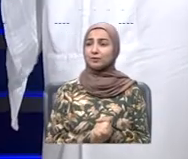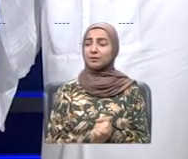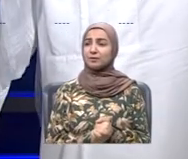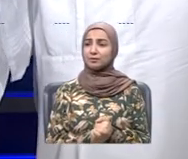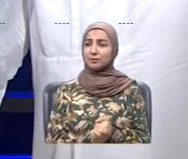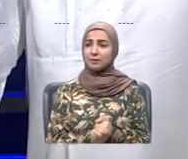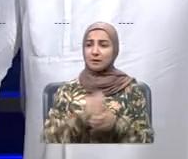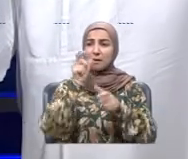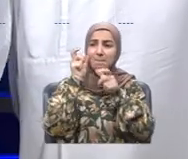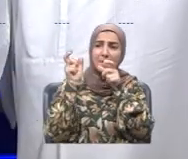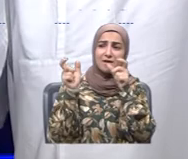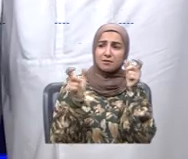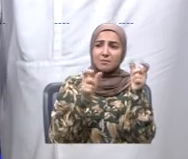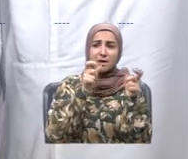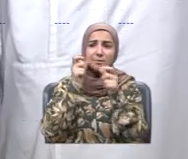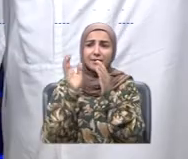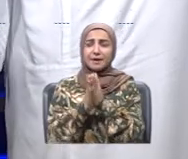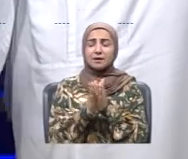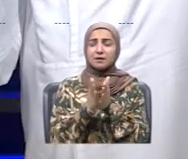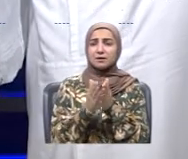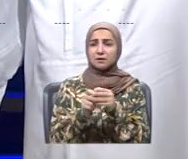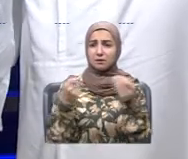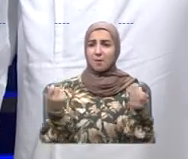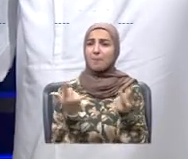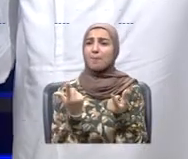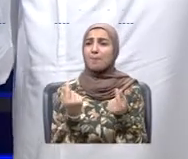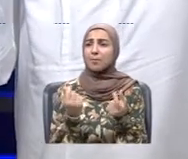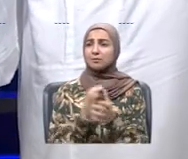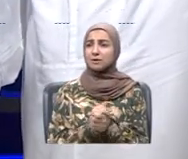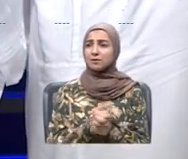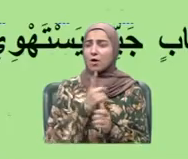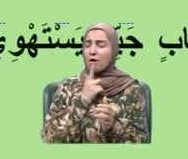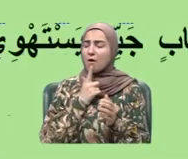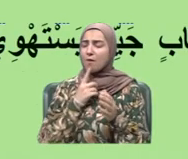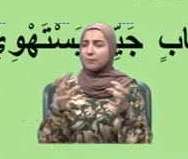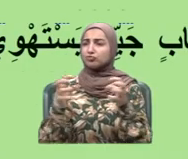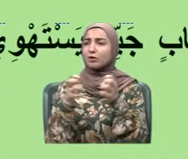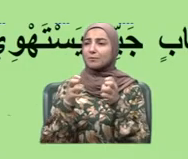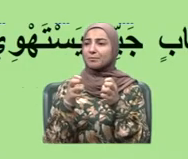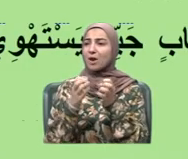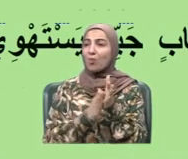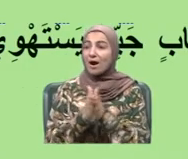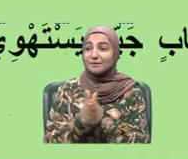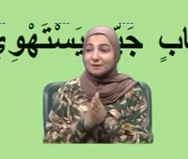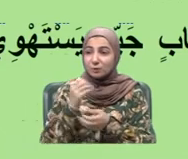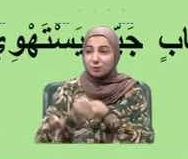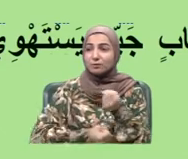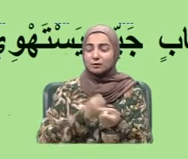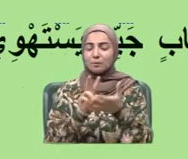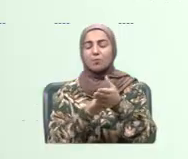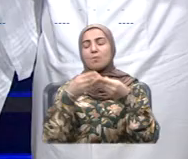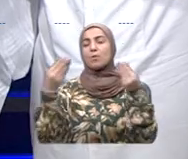حينما بحث عن كتاب جيد يستهوي القارئ ويحفزه على